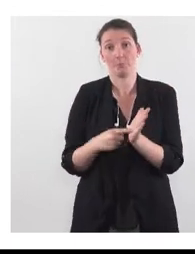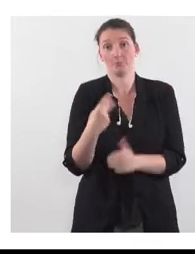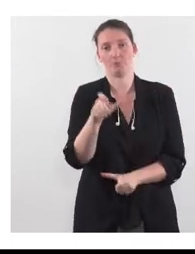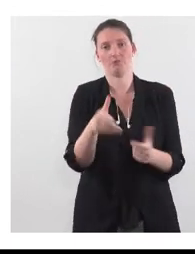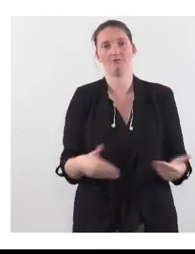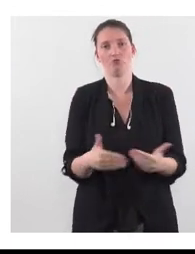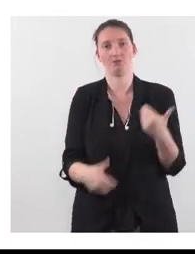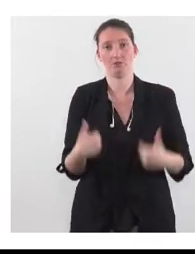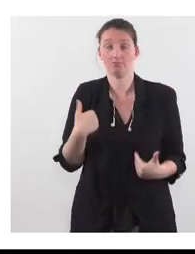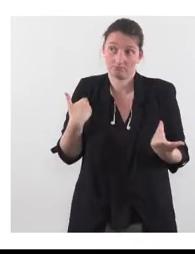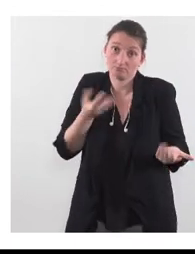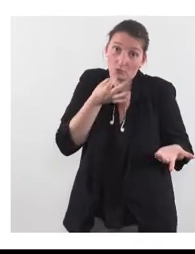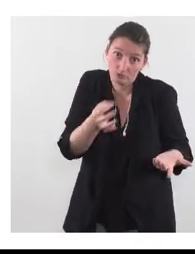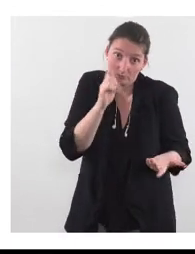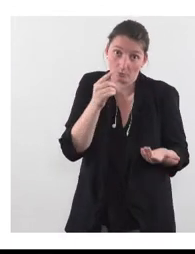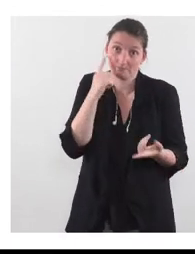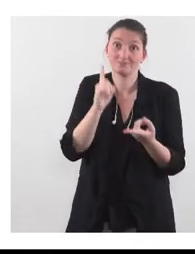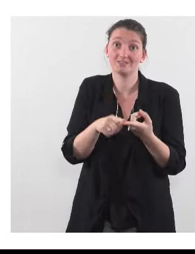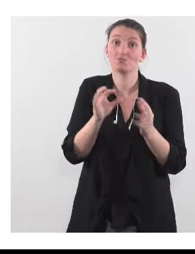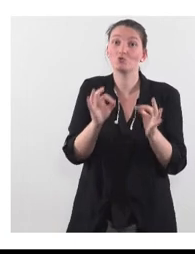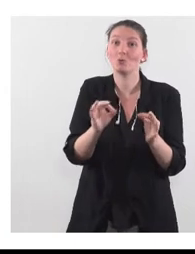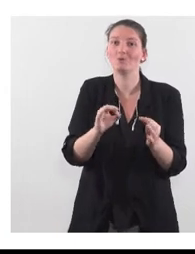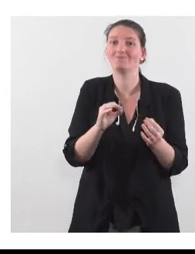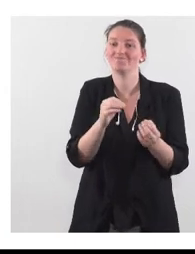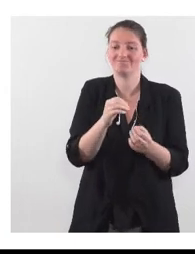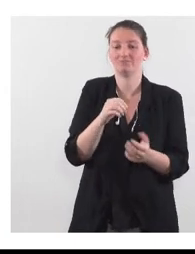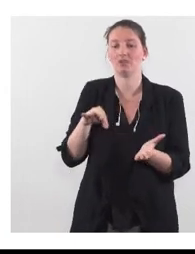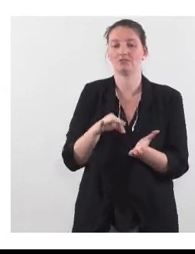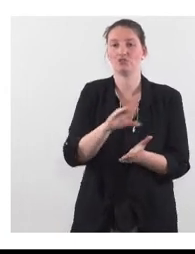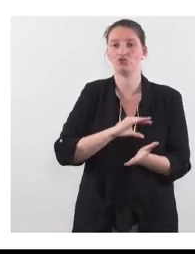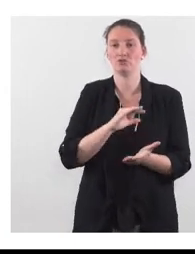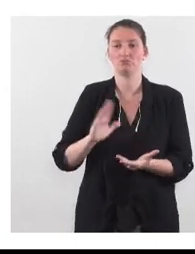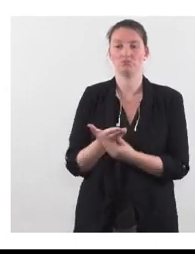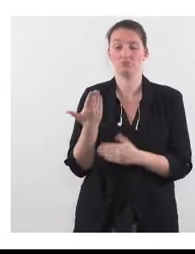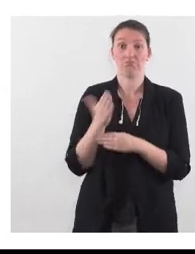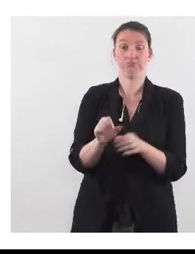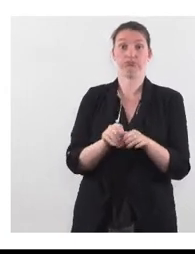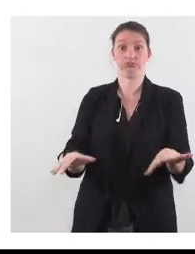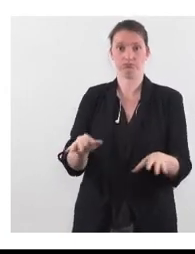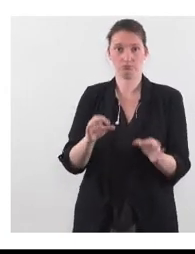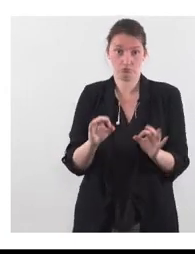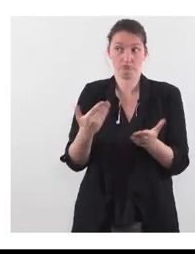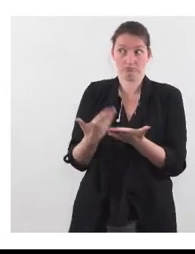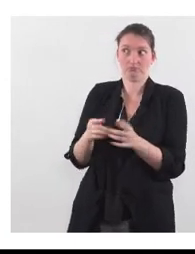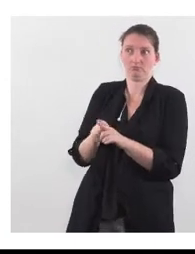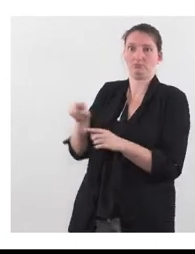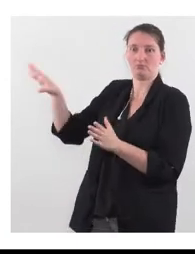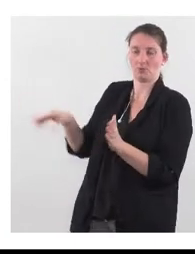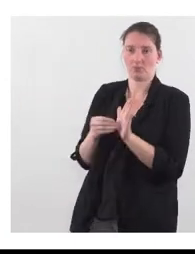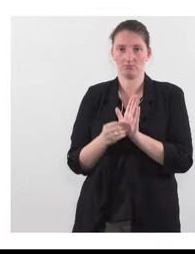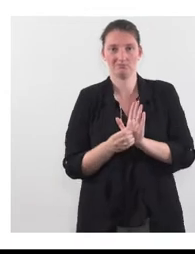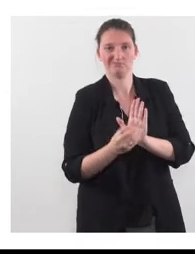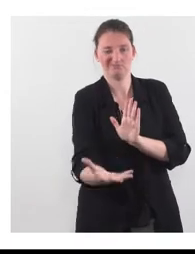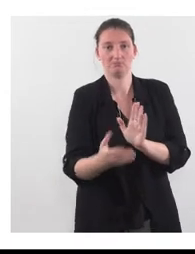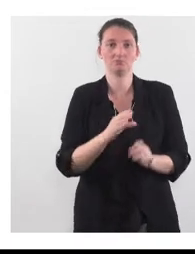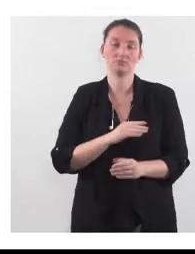dans le cadre du contentieux stratégique, on essaye de faire appliquer cette convention aussi et de la faire reconnaître et de